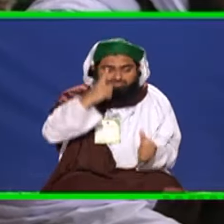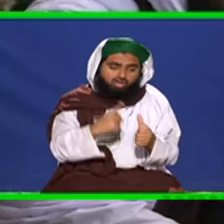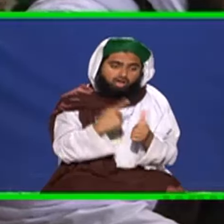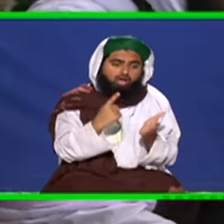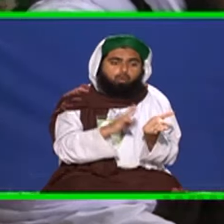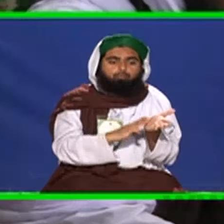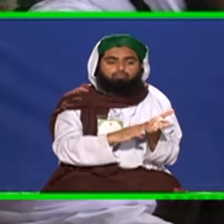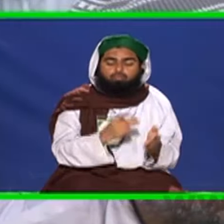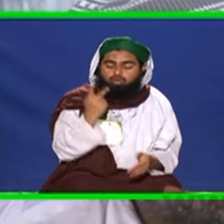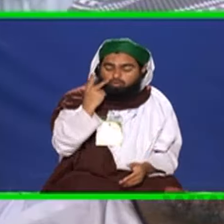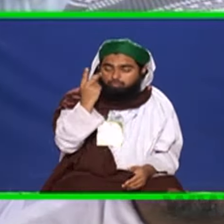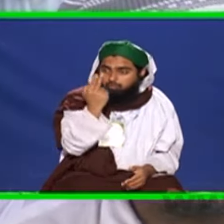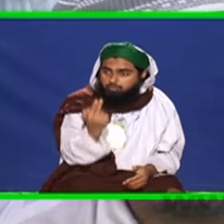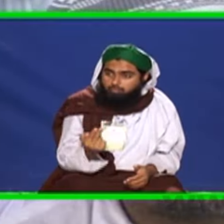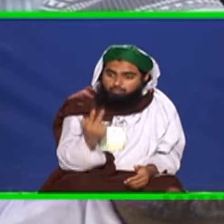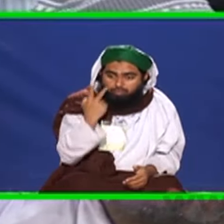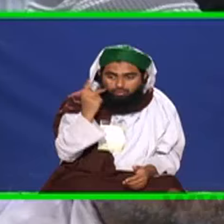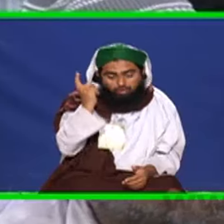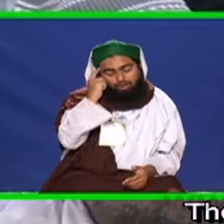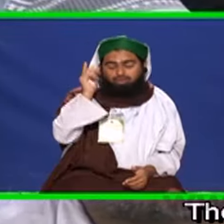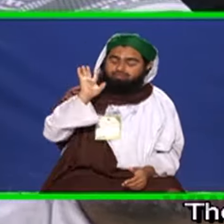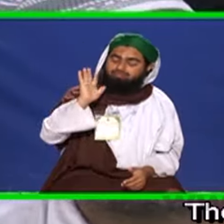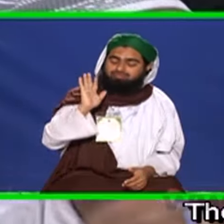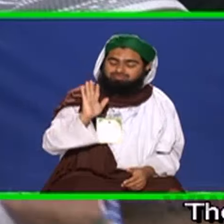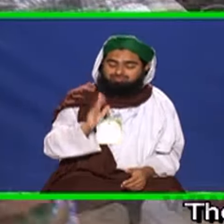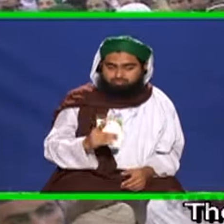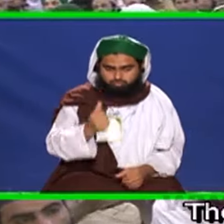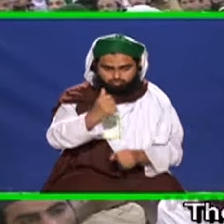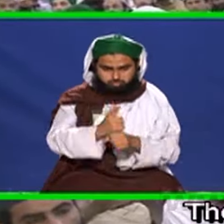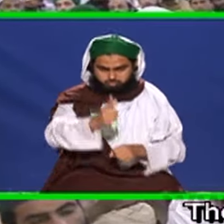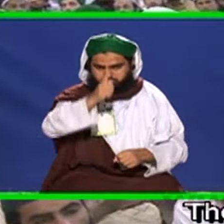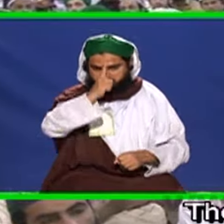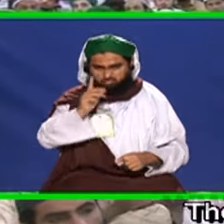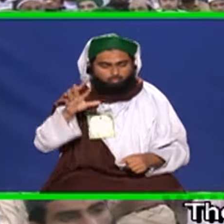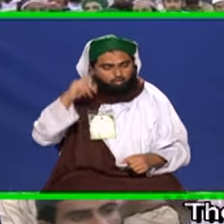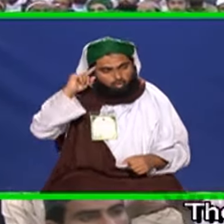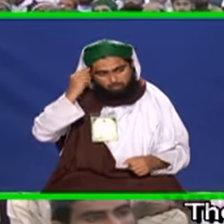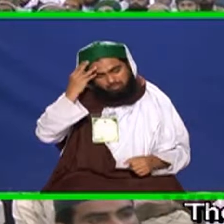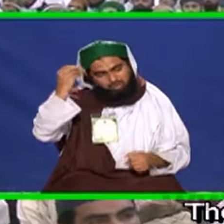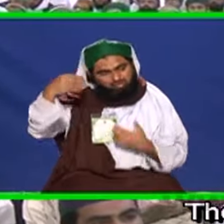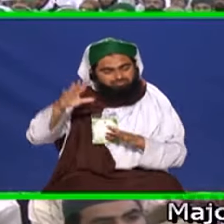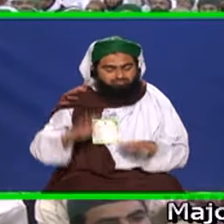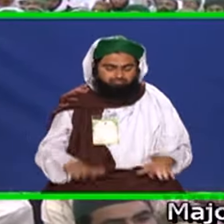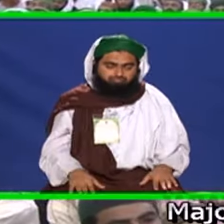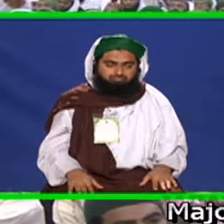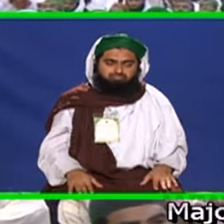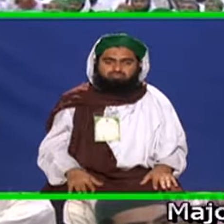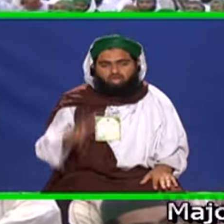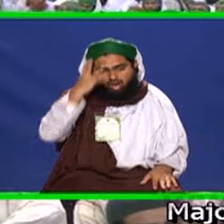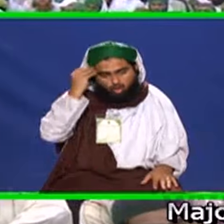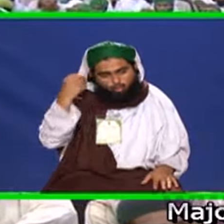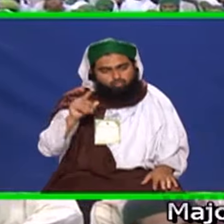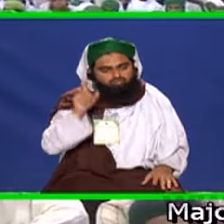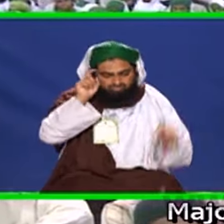ویسے عام طور پہ یہ بادشاہ لوگ مخ معافی ہوتے ہیں جن کے پاس کرسیاں آتی ہیں نا کرسی والے مخ معافی ہو جاتے ہیں اکثر وہ سب پھول